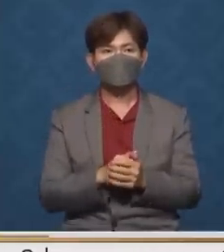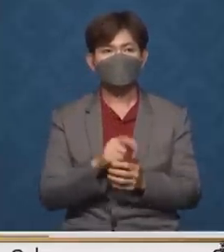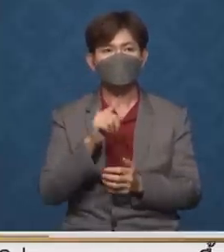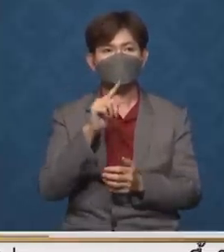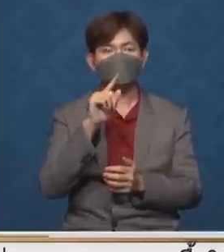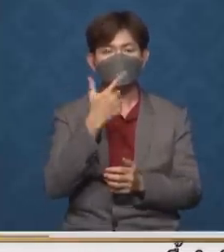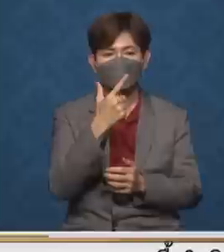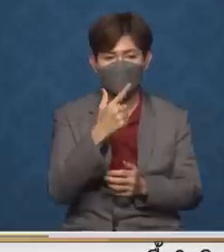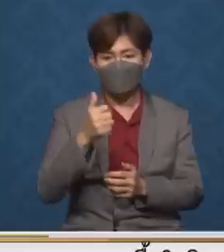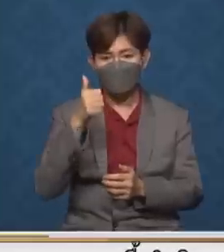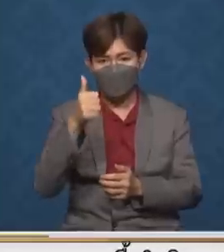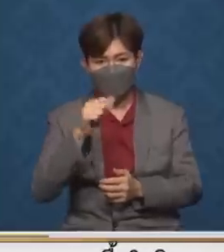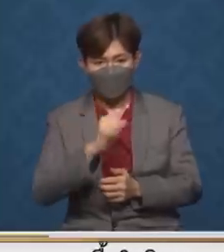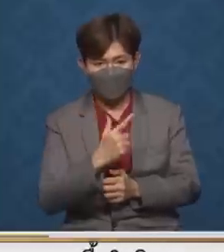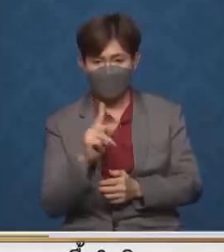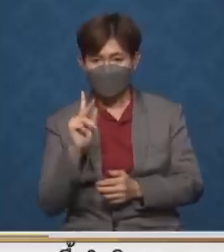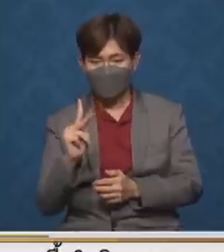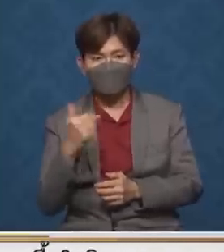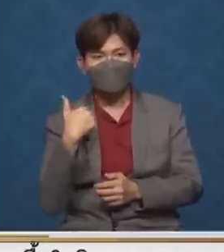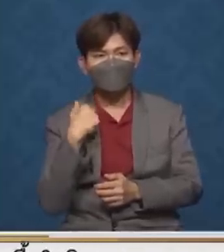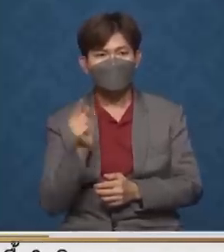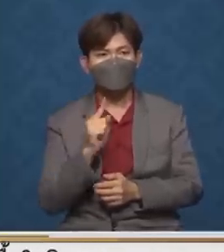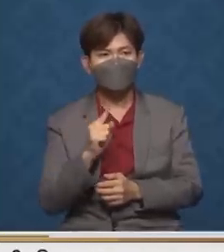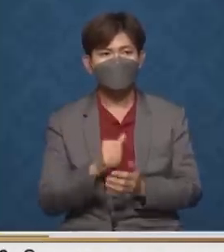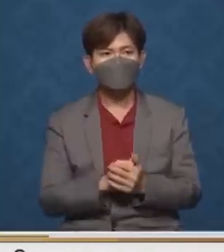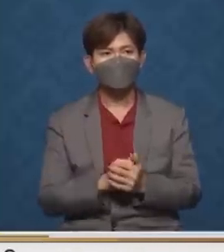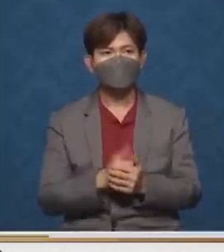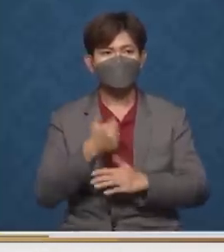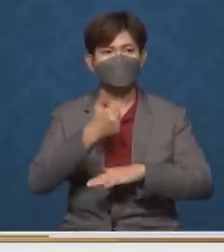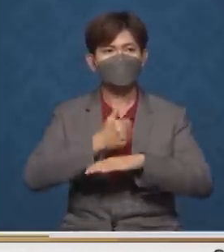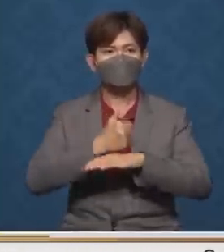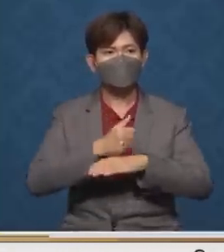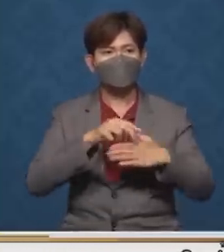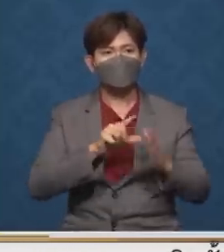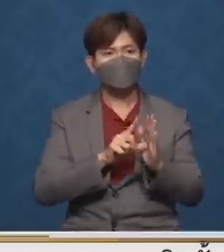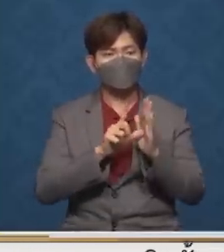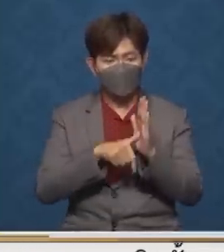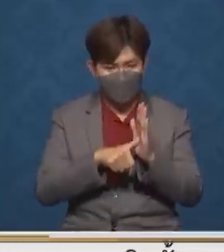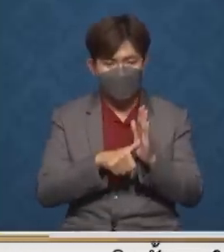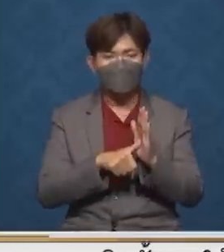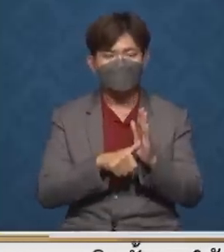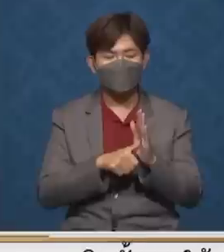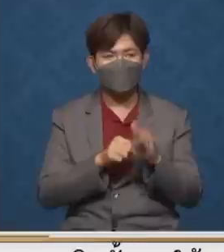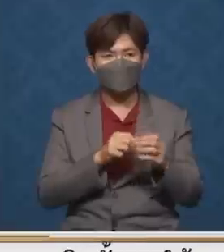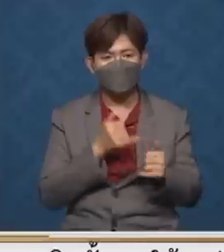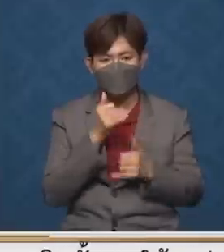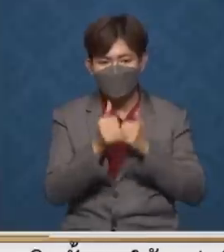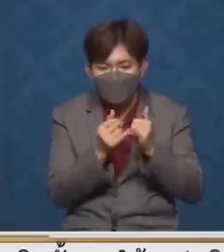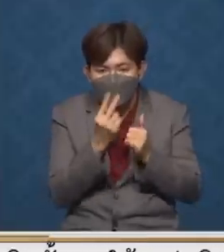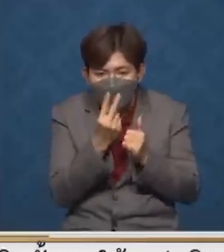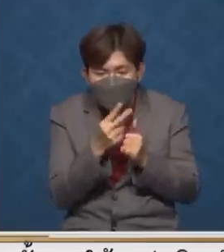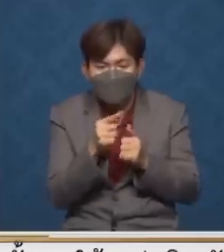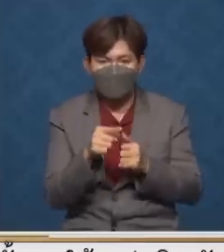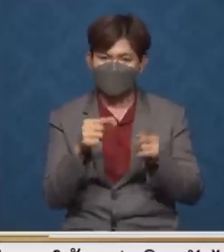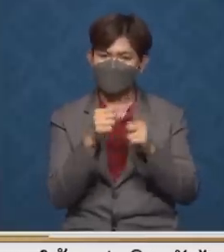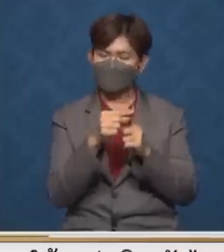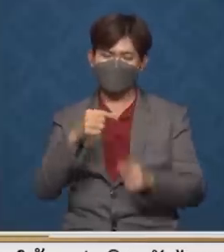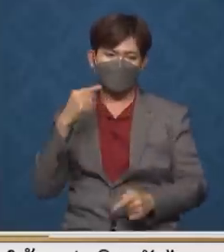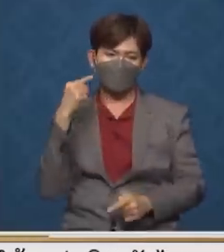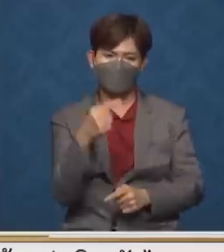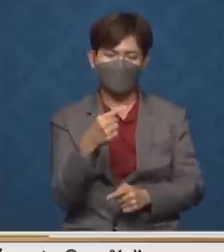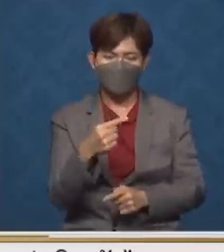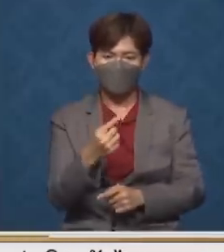มาวิภาพวจารย์ที่หัวหนาพักและเลขาที่การพักผมลงพื้นที่ได้ค่อยคำร่นแรงมีการ Alfred